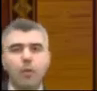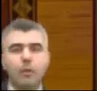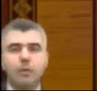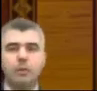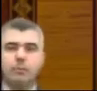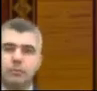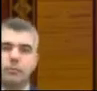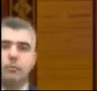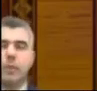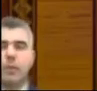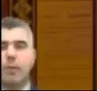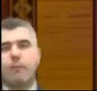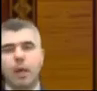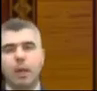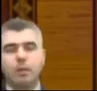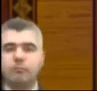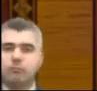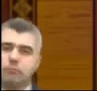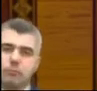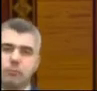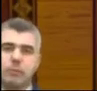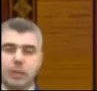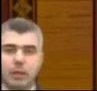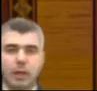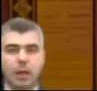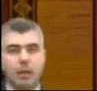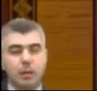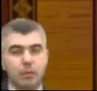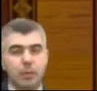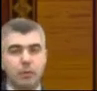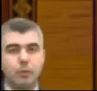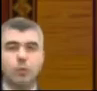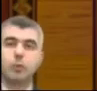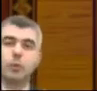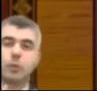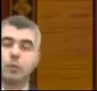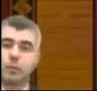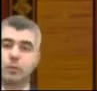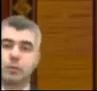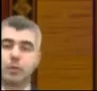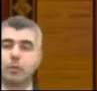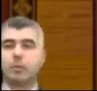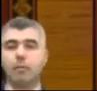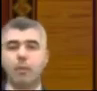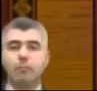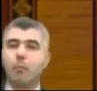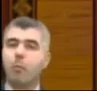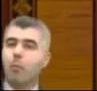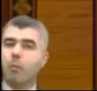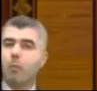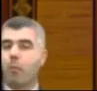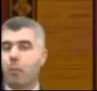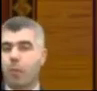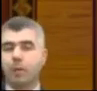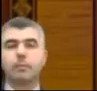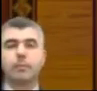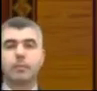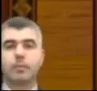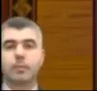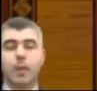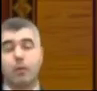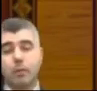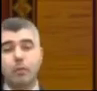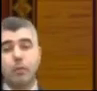فيما يتعلق من أجل التأكيد على خلق فرص العمل بالنسبة لشبابنا.